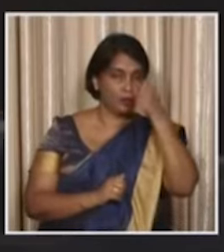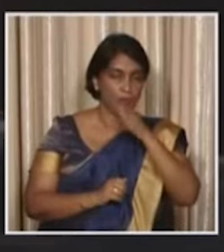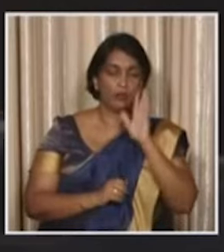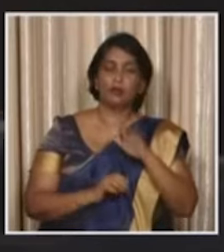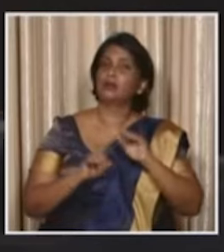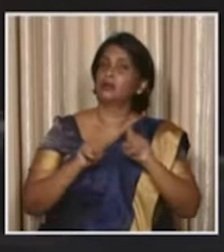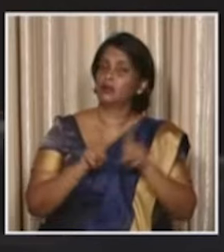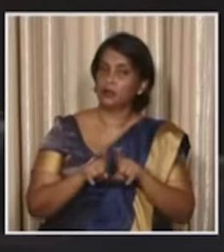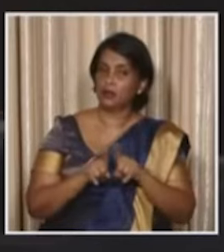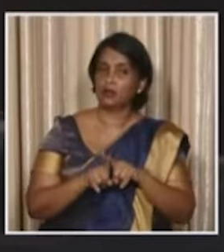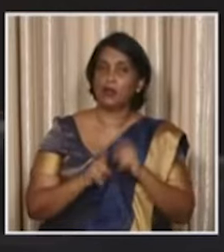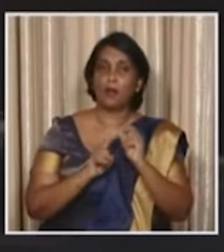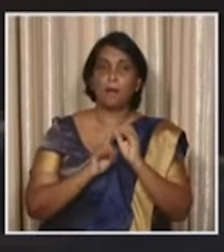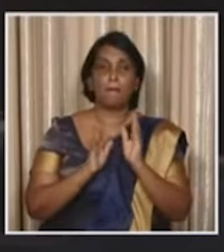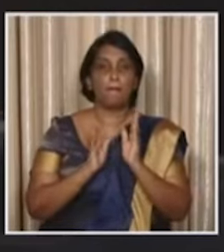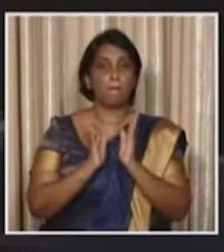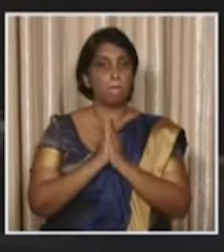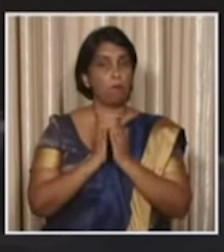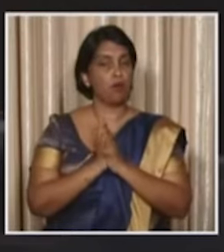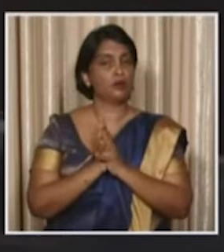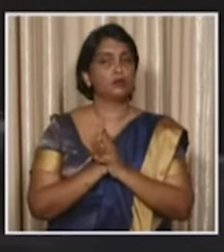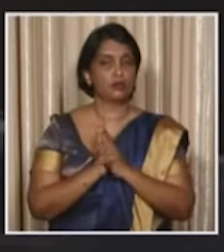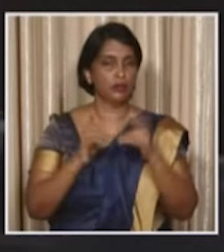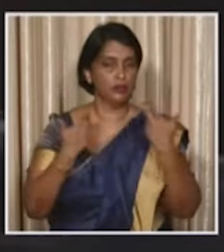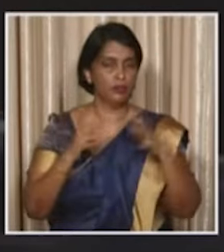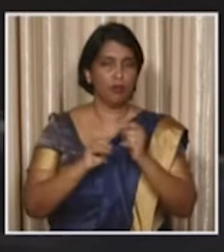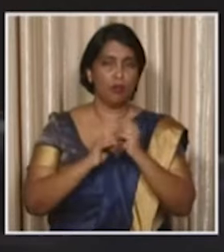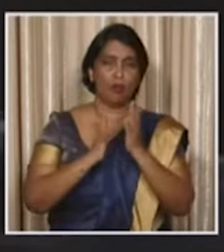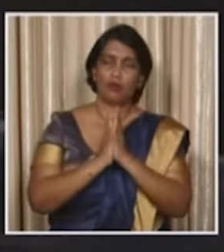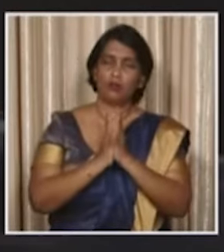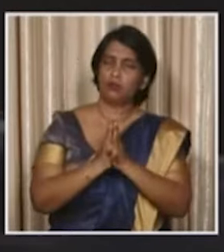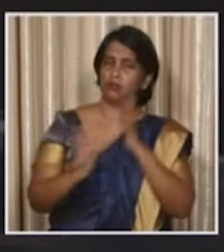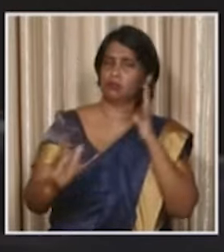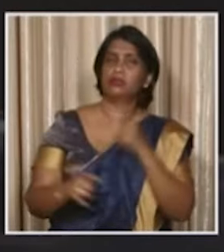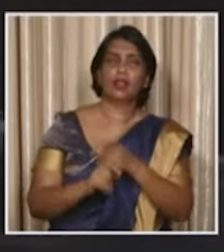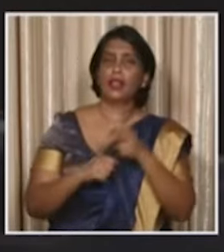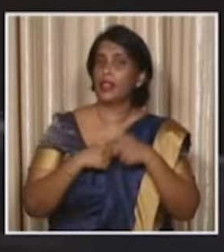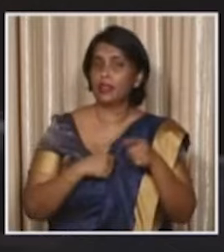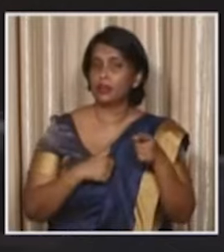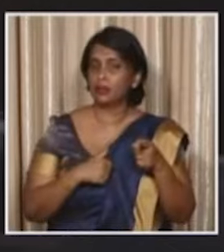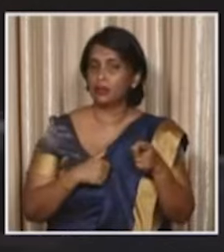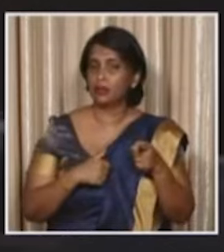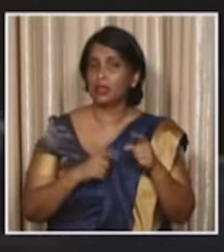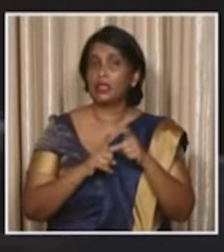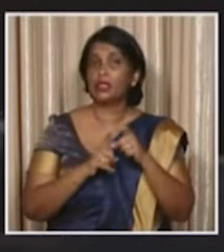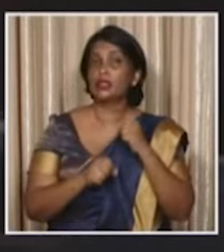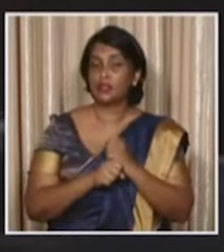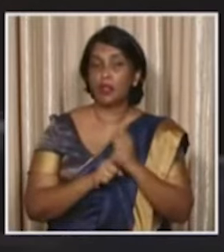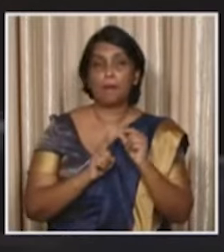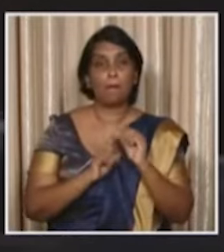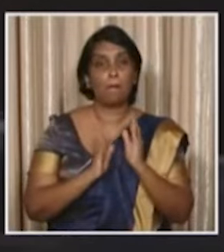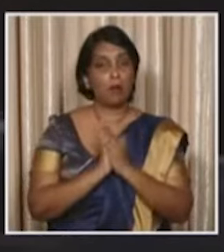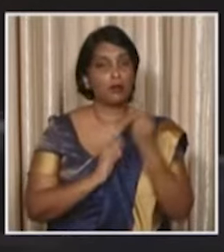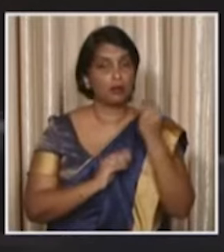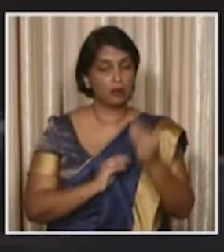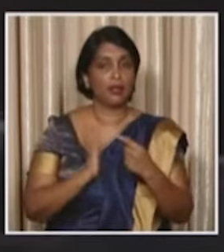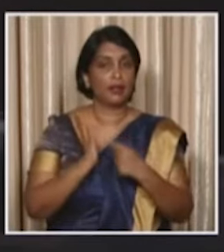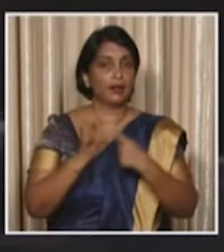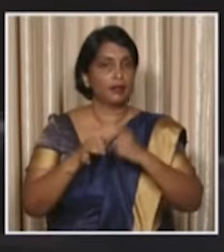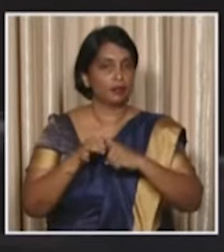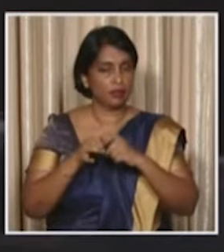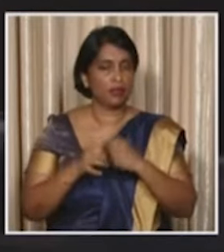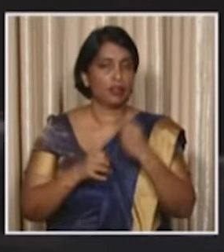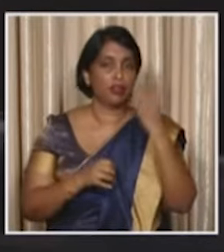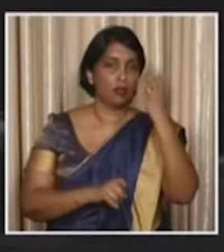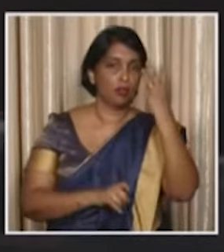වගේම පාස්පෝර්ට් වලද අවසන් කරනවා. පෝලිං ගහලා තියෙනවා. මොකද්ද හේතුව? ඩිජිටල් පාස්පෝර්ට් එක දෙන්න ටෙන්ඩර් දැම්මා,